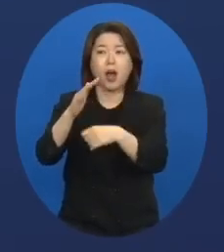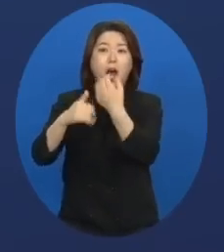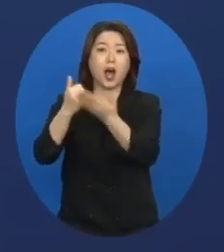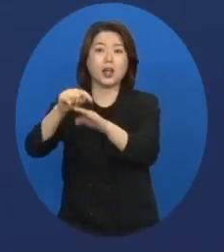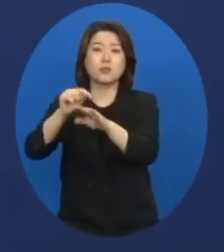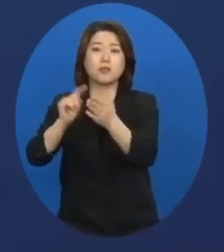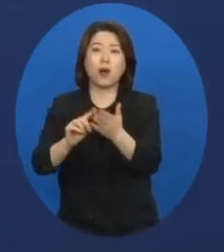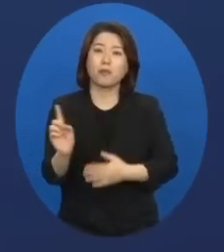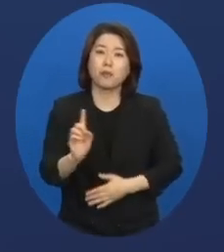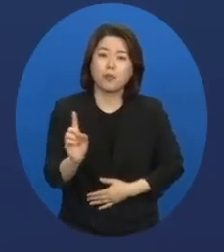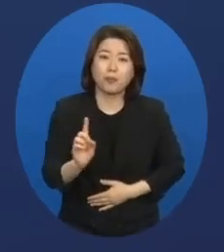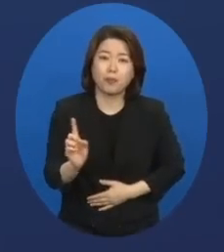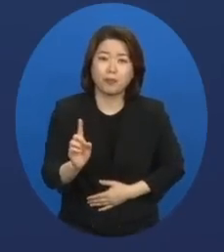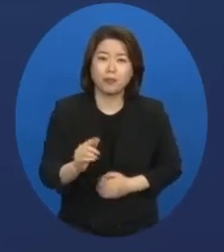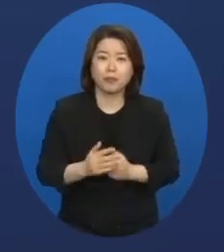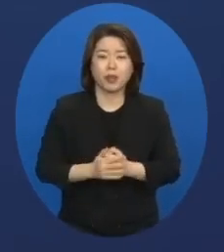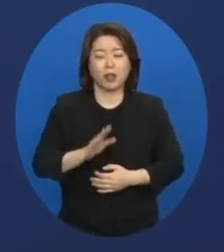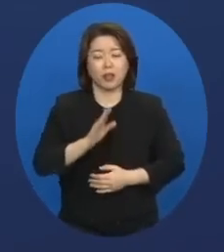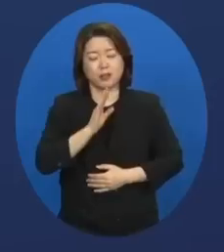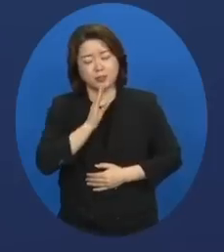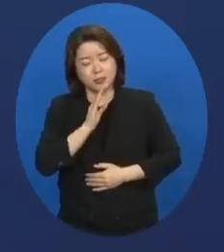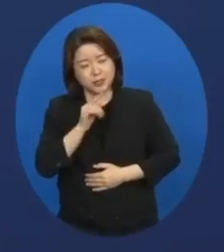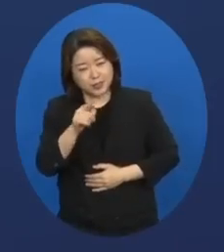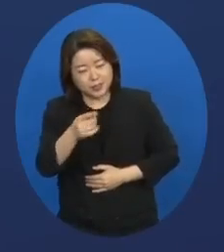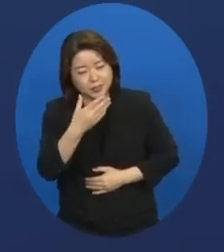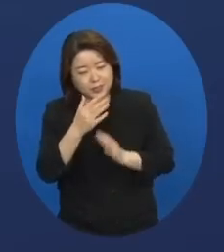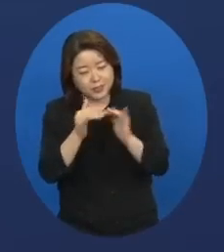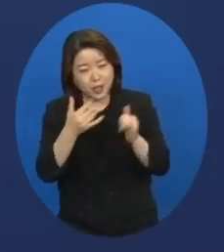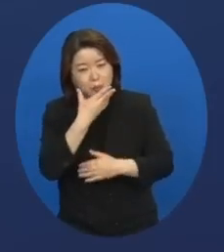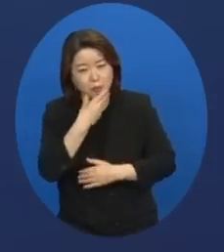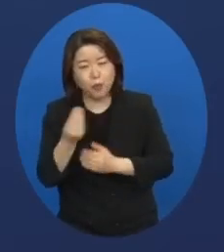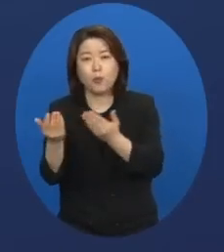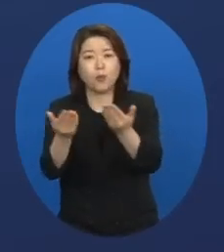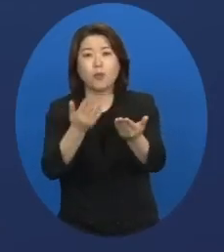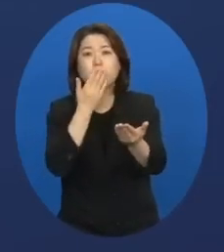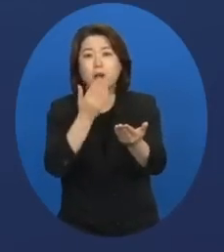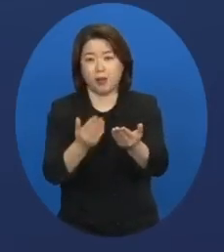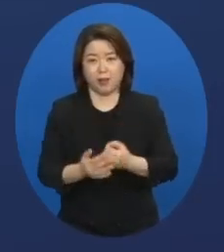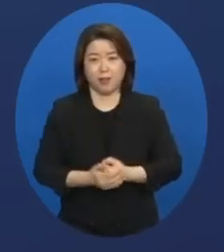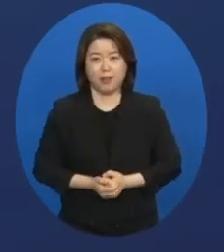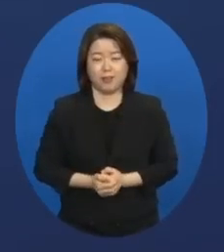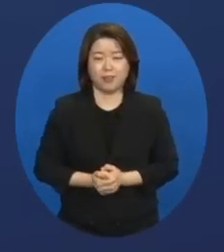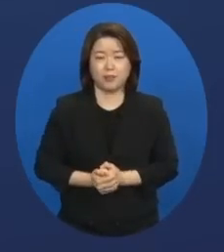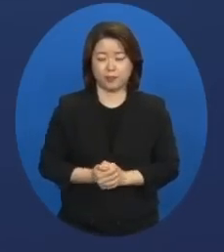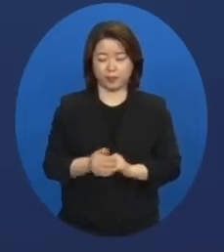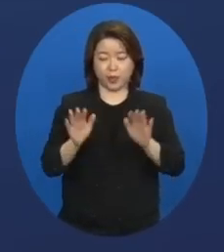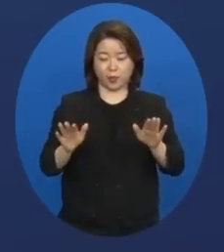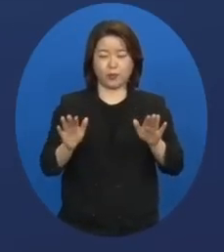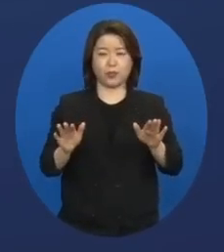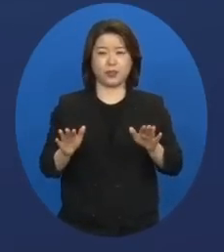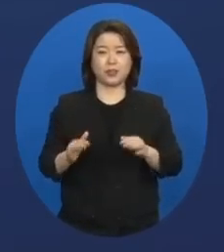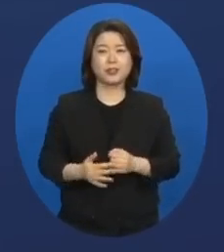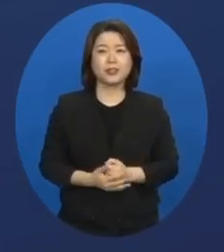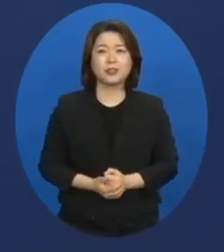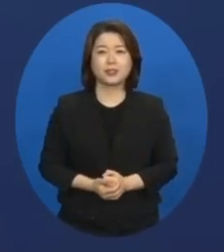어떠시겠습니까? 진짜 그 사람이 복을 받을 사람인 거죠. 오늘은